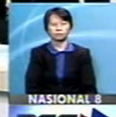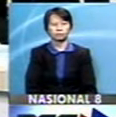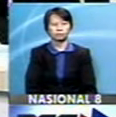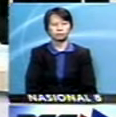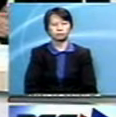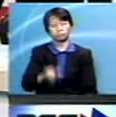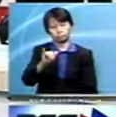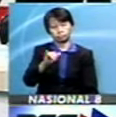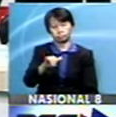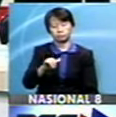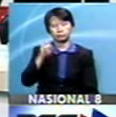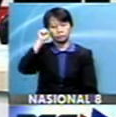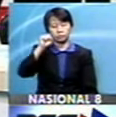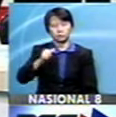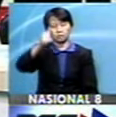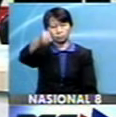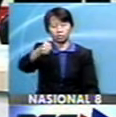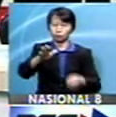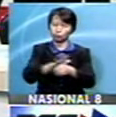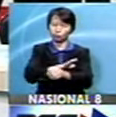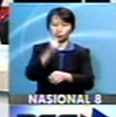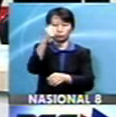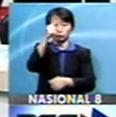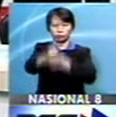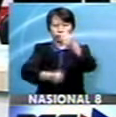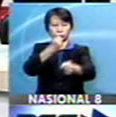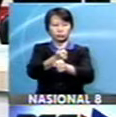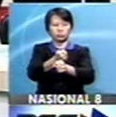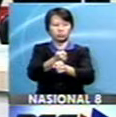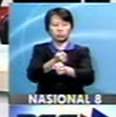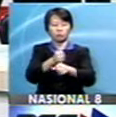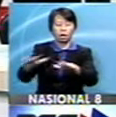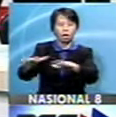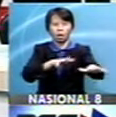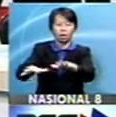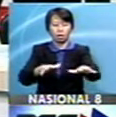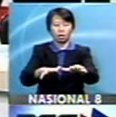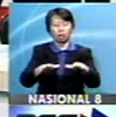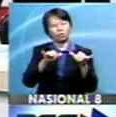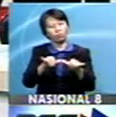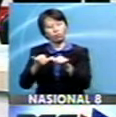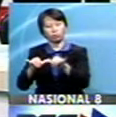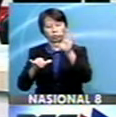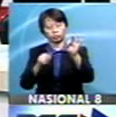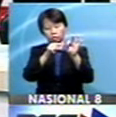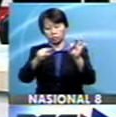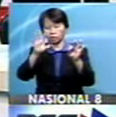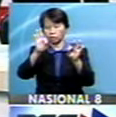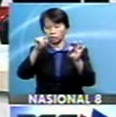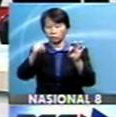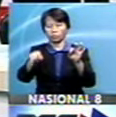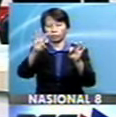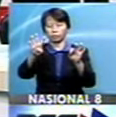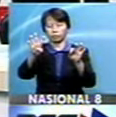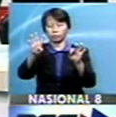Yemuni. Ya. Dan juga saudara, esok genap 10 tahun gempa bumi berukuran antara 9